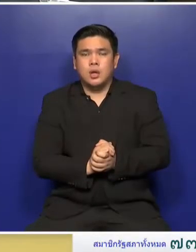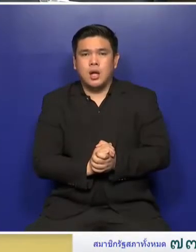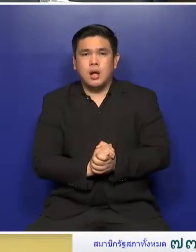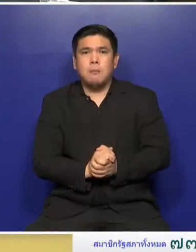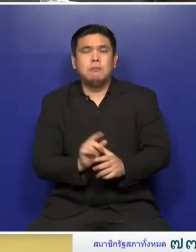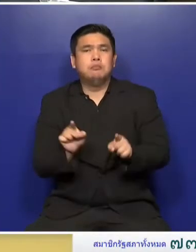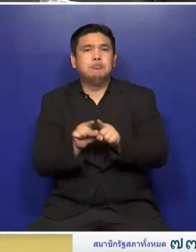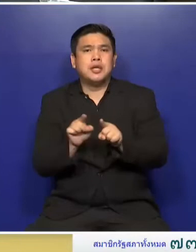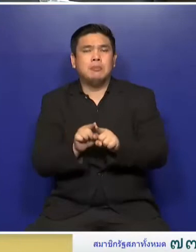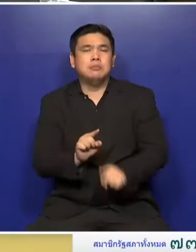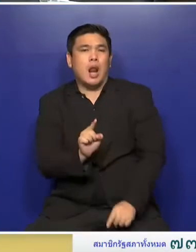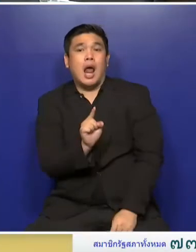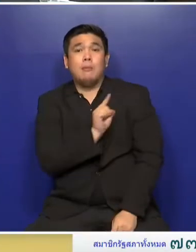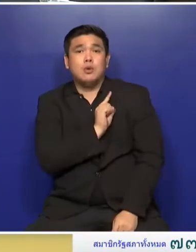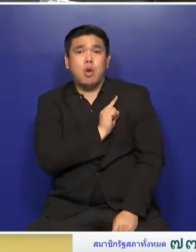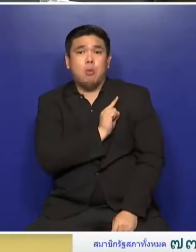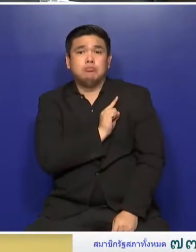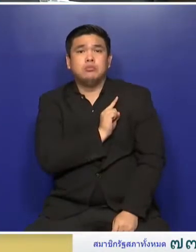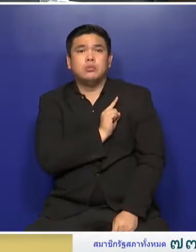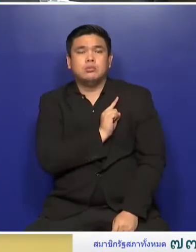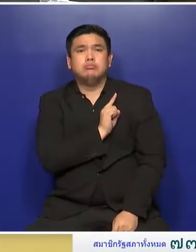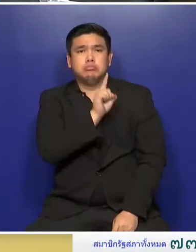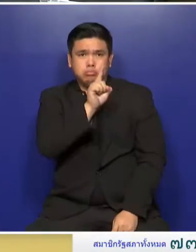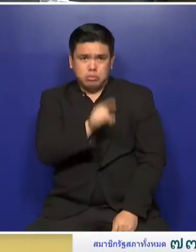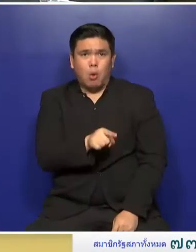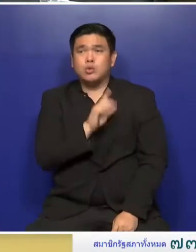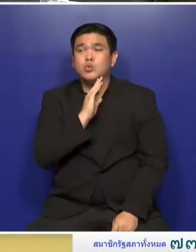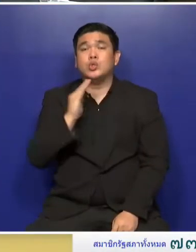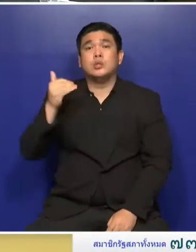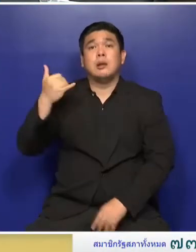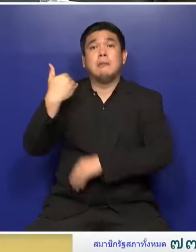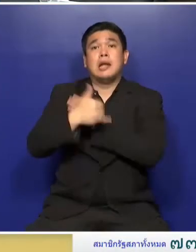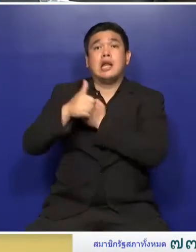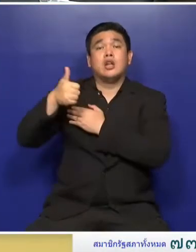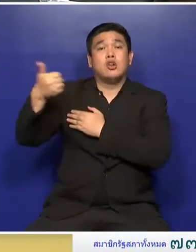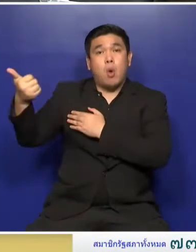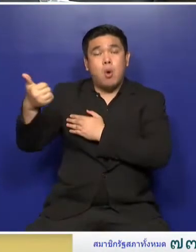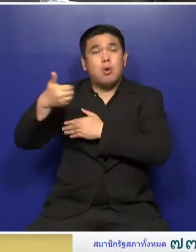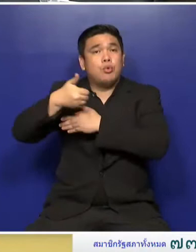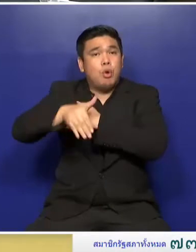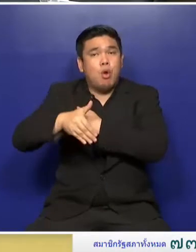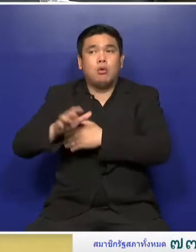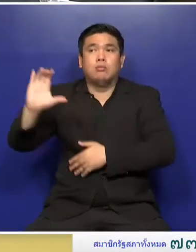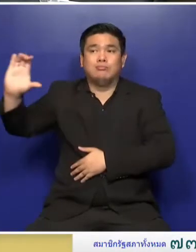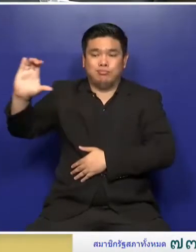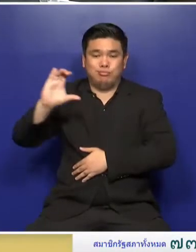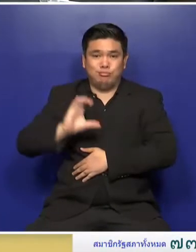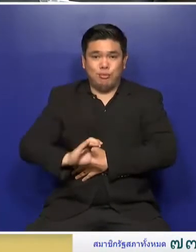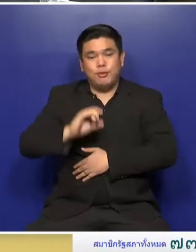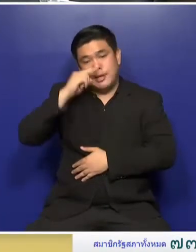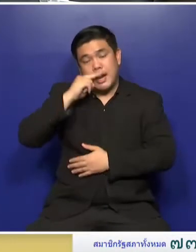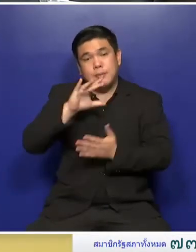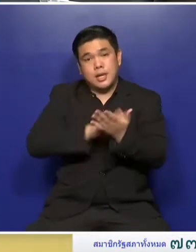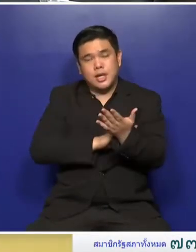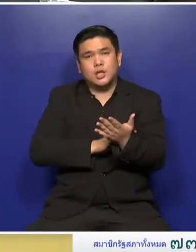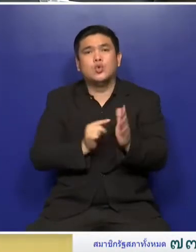วามค tardeไม่เช่นั้หายรายประเทศที่มาลงทุนสรางการพลิฐานการพลิในประเทศไทยไม่จะเปรถยนตข